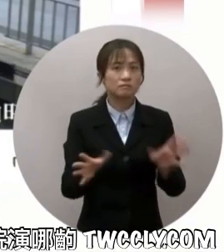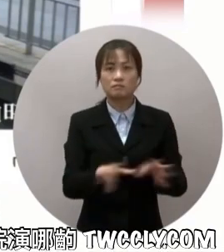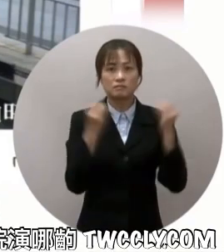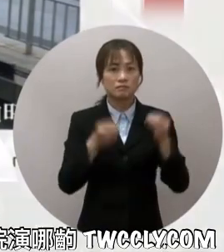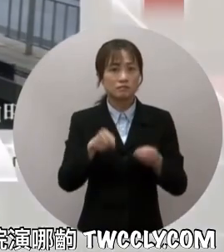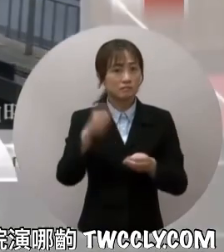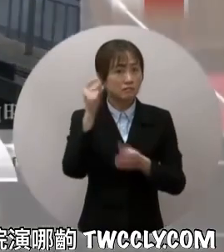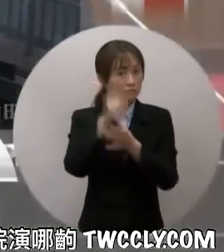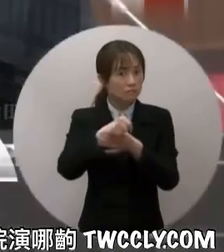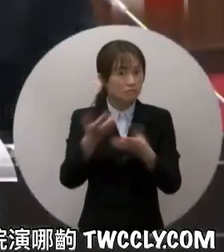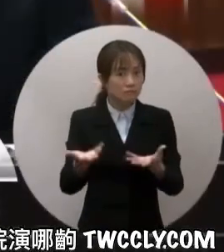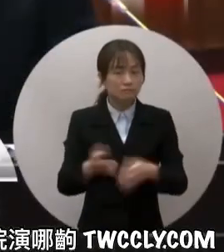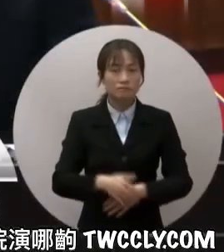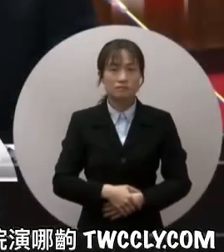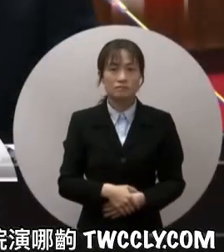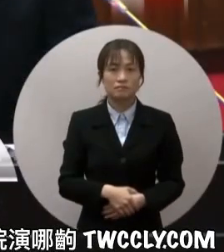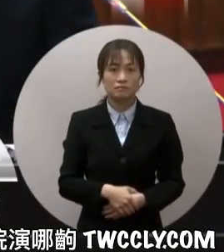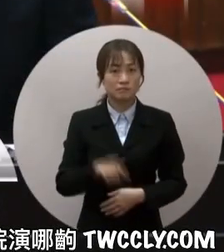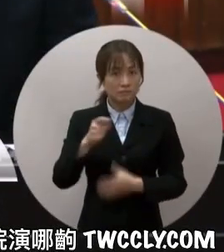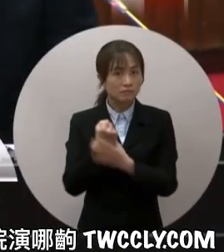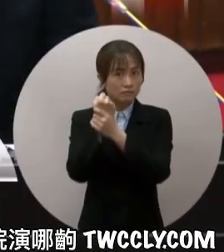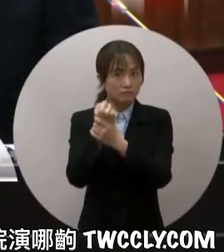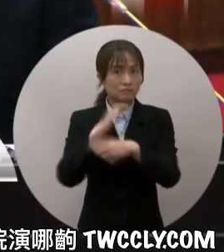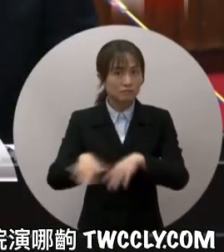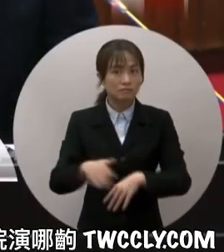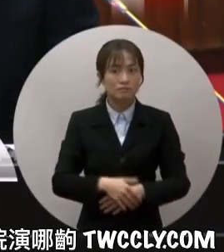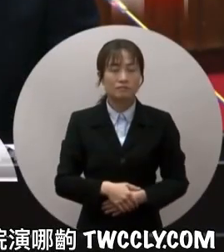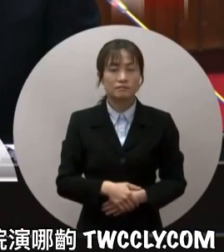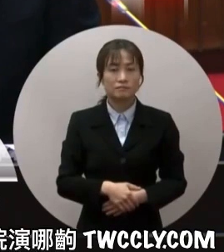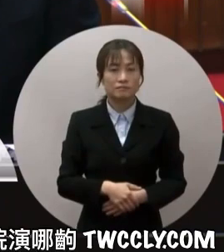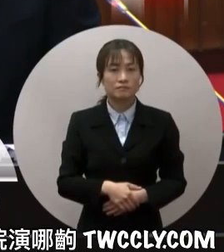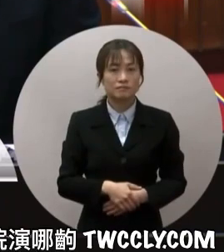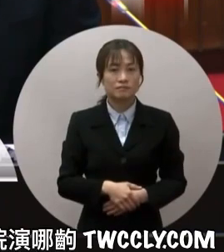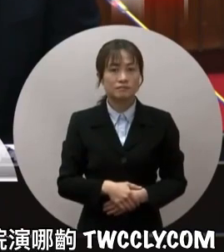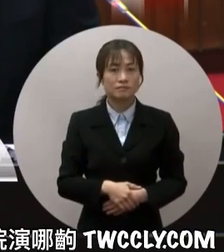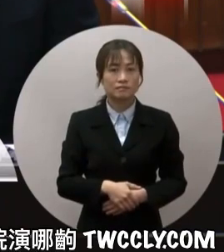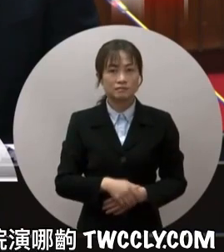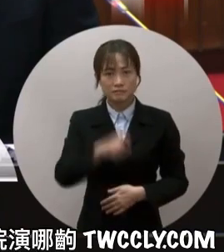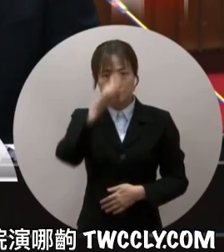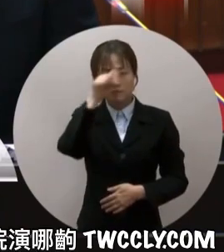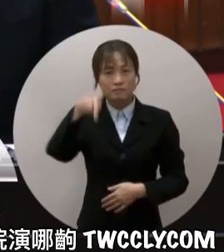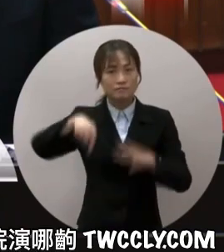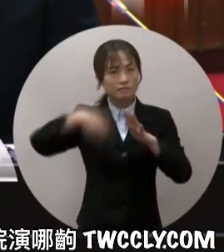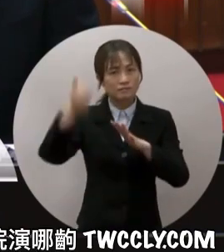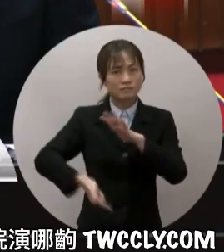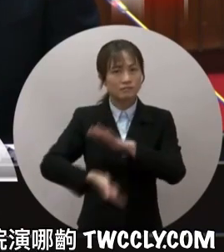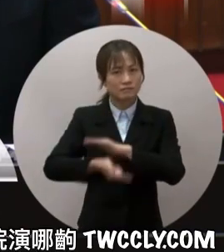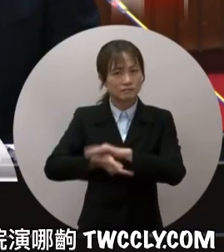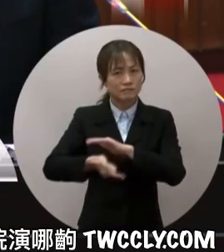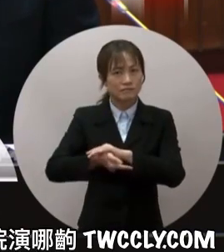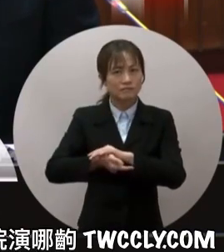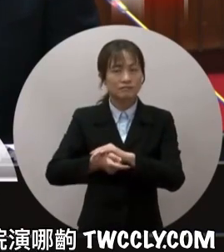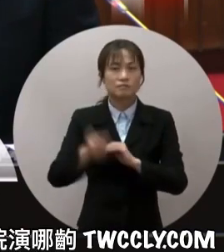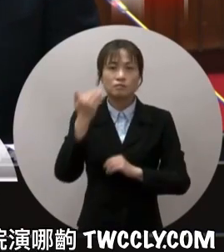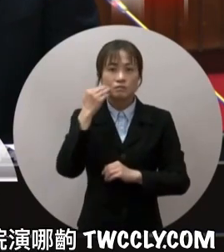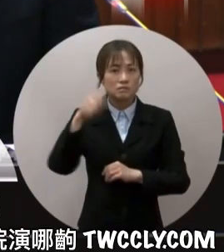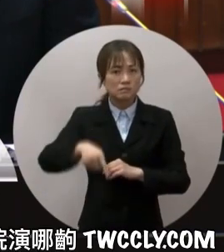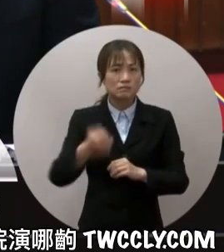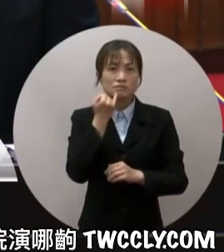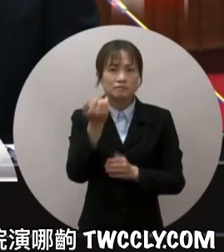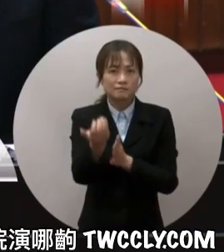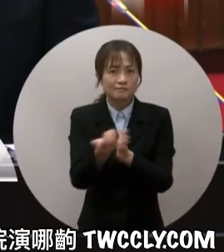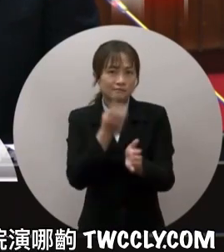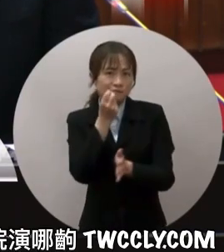嗎會這個會支持是不是就請院長再加速如果能夠及早完成的話